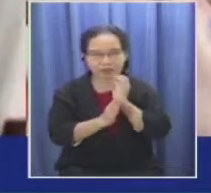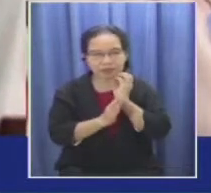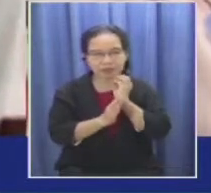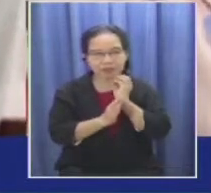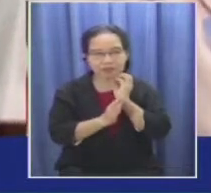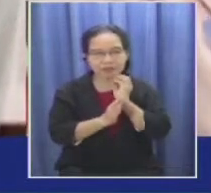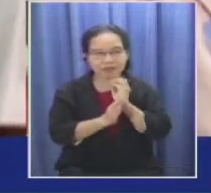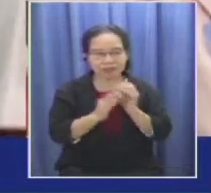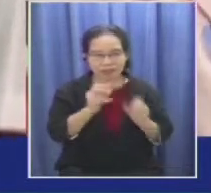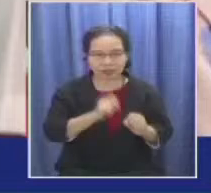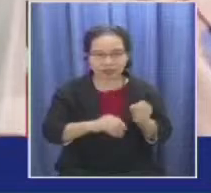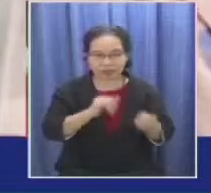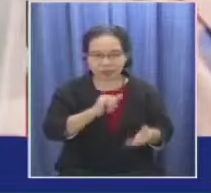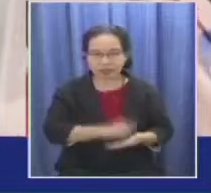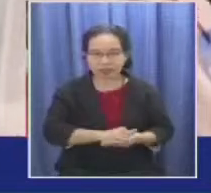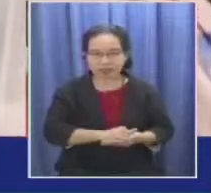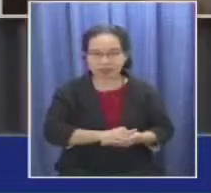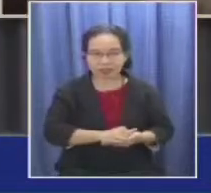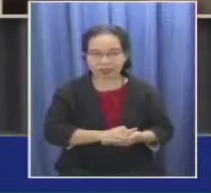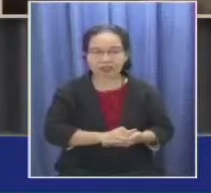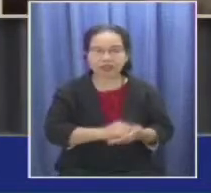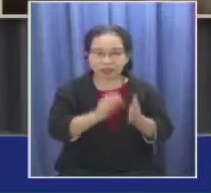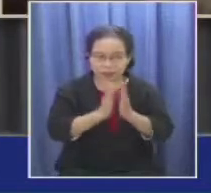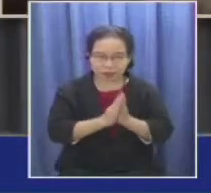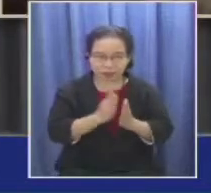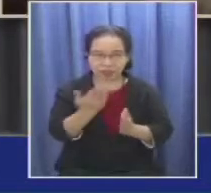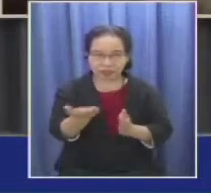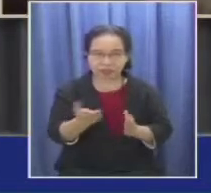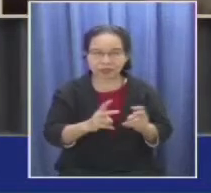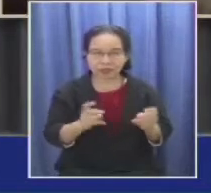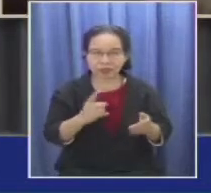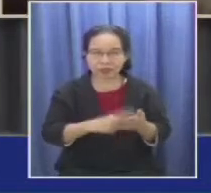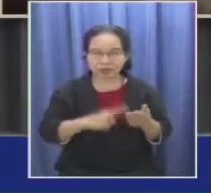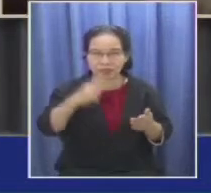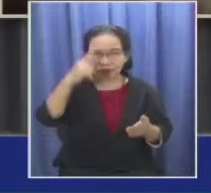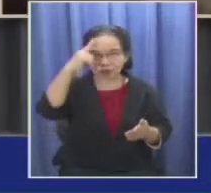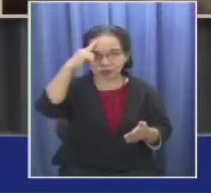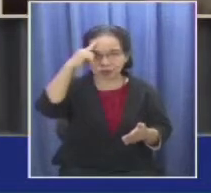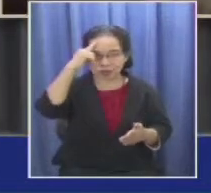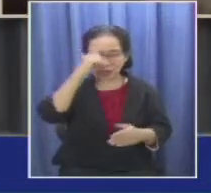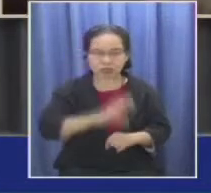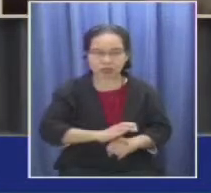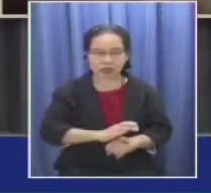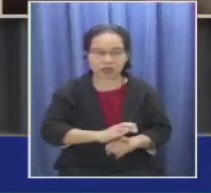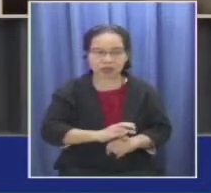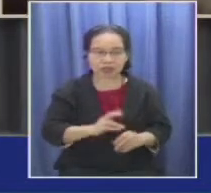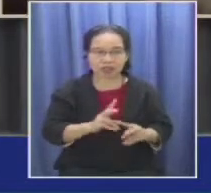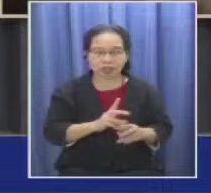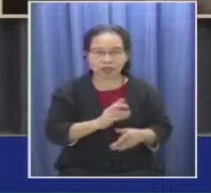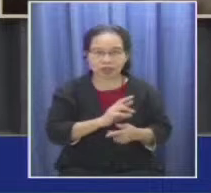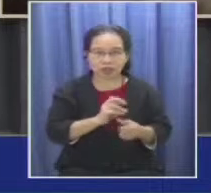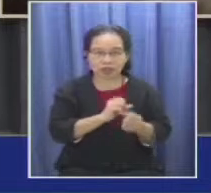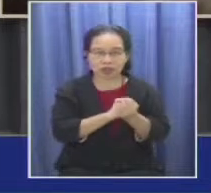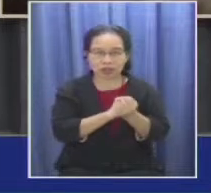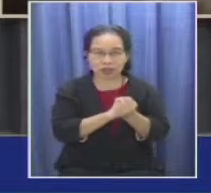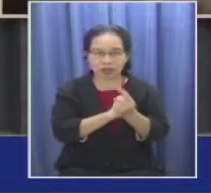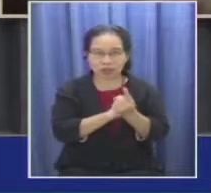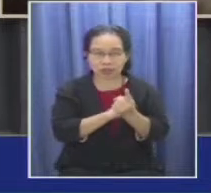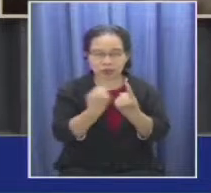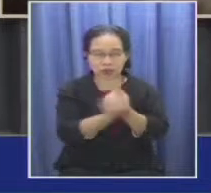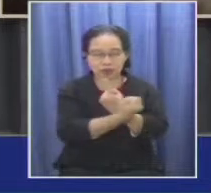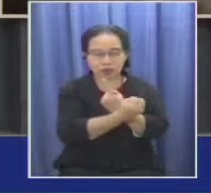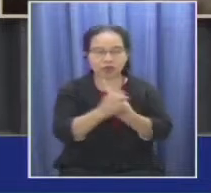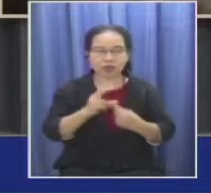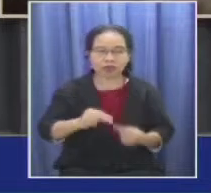se Nyankopɔn betie on fiu enu anom yenum ne Nyankopɔn ne pe ye de yenum tremo ye kan sanse mi ya